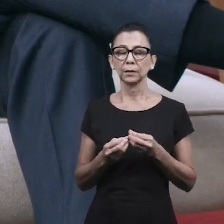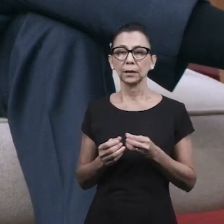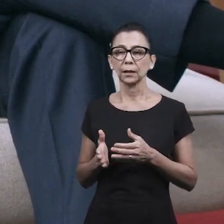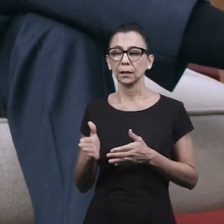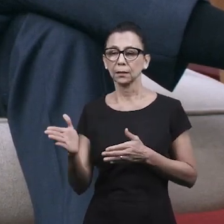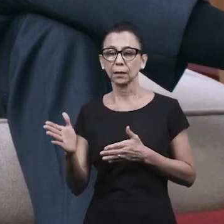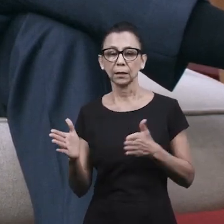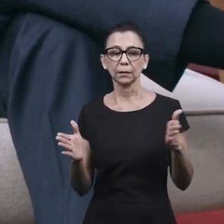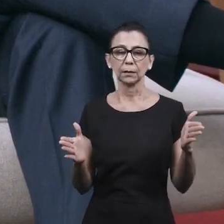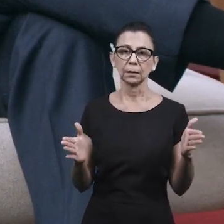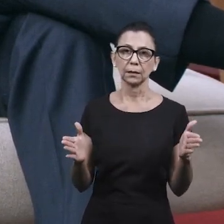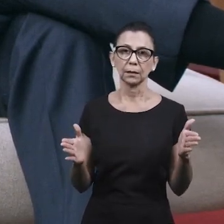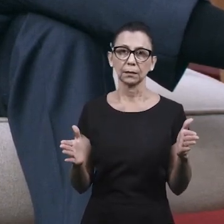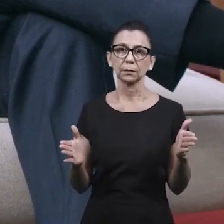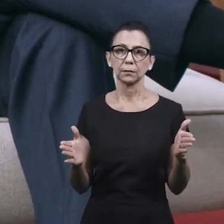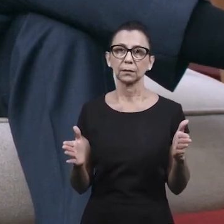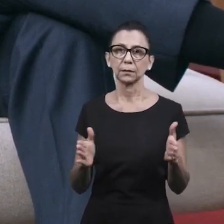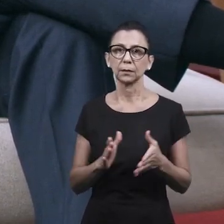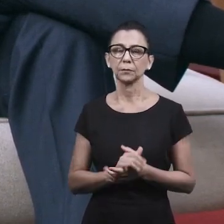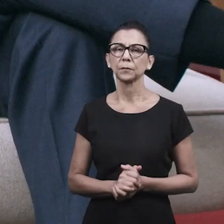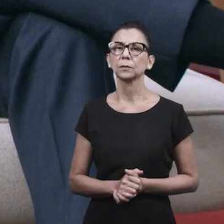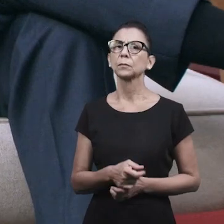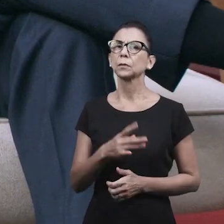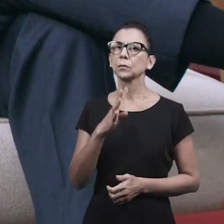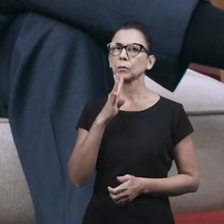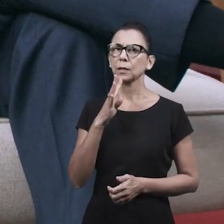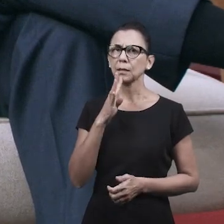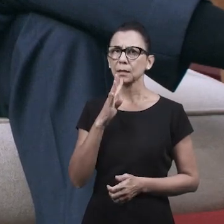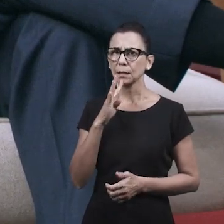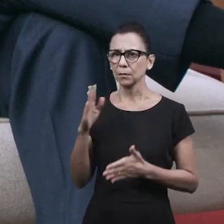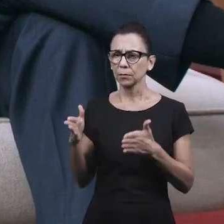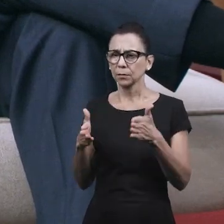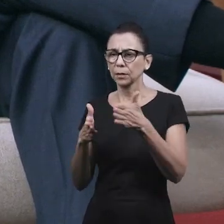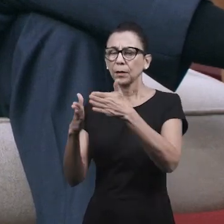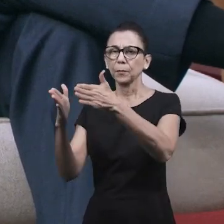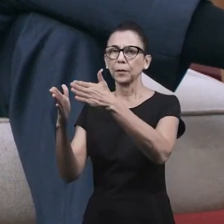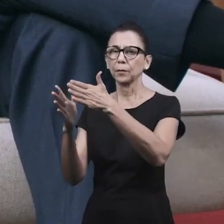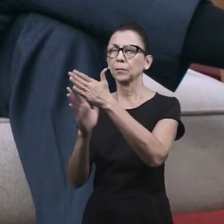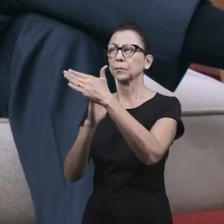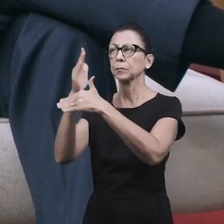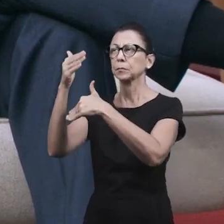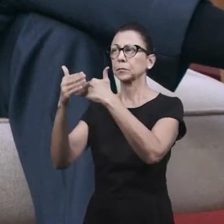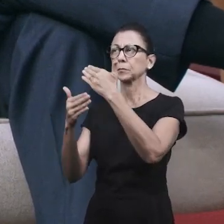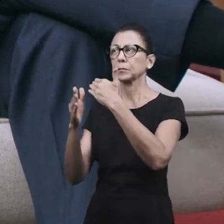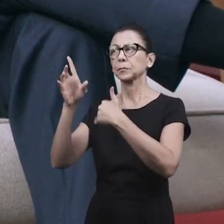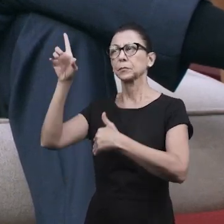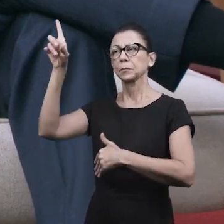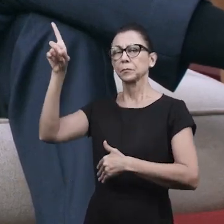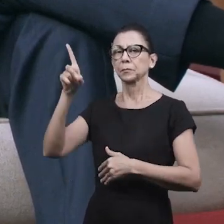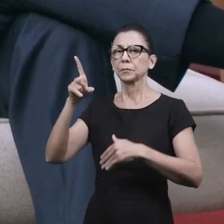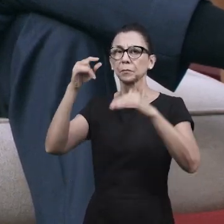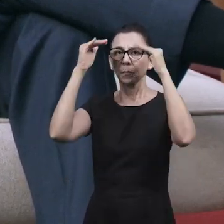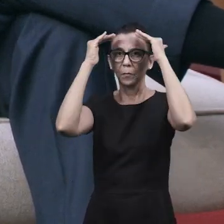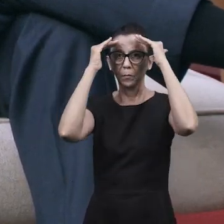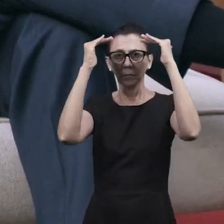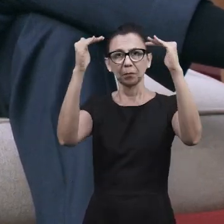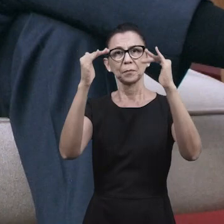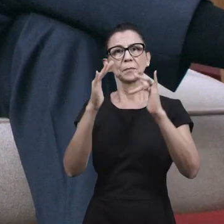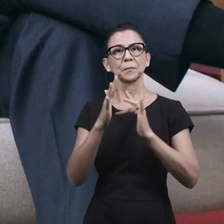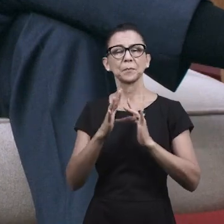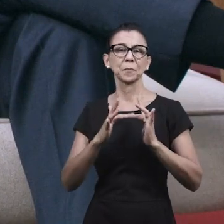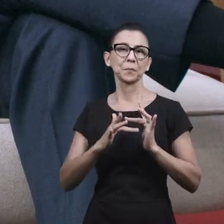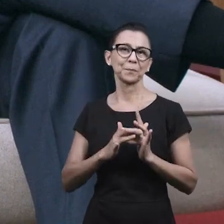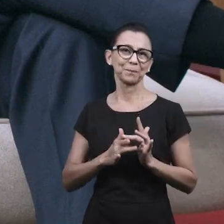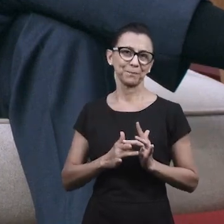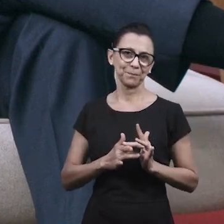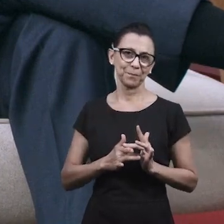Et vous arrivez à l'éternité seulement si vous êtes en Jésus, en obéissance à Jésus. Si Jésus est